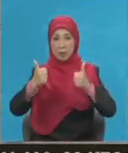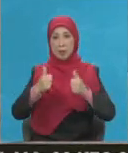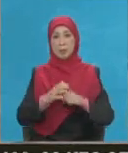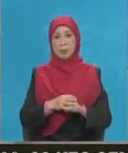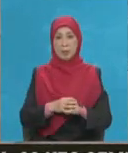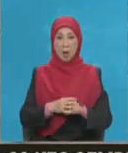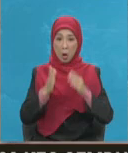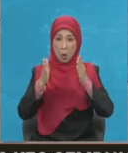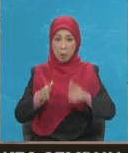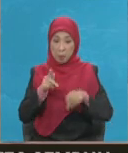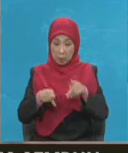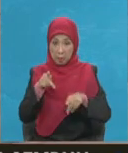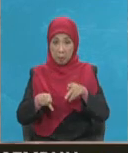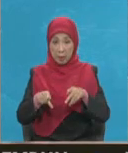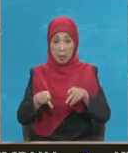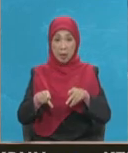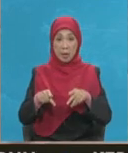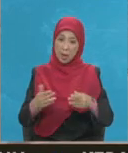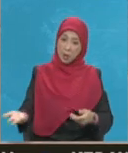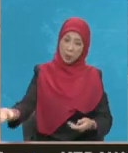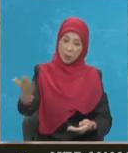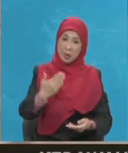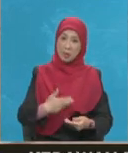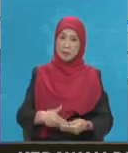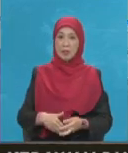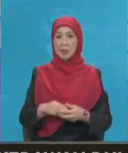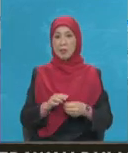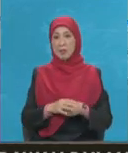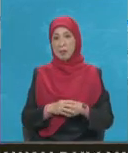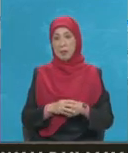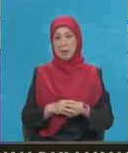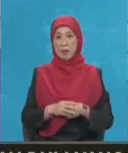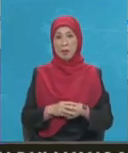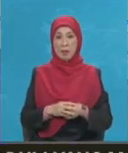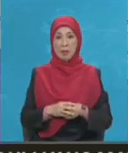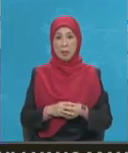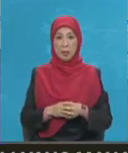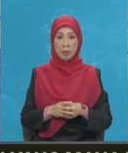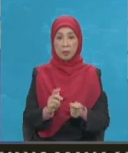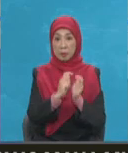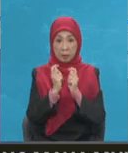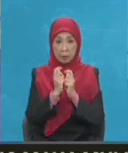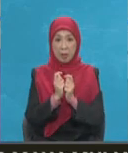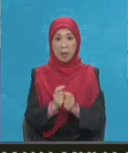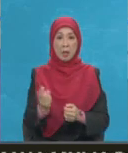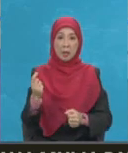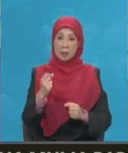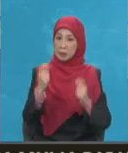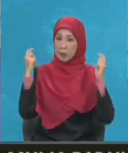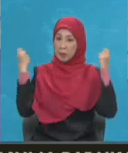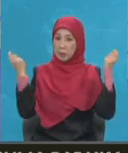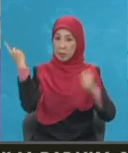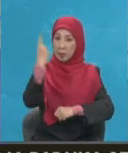The people here are very humble, friendly and welcoming. Bersempena dengan sambutan ulang tahun